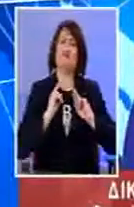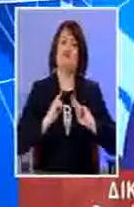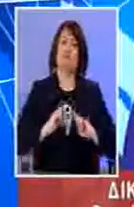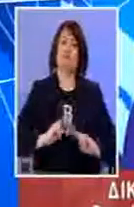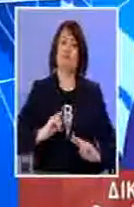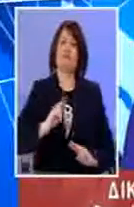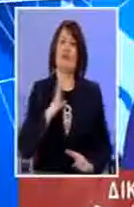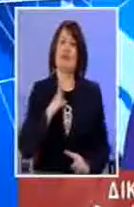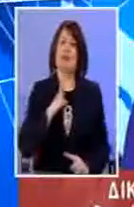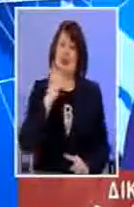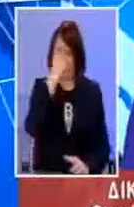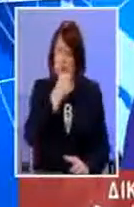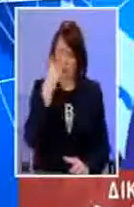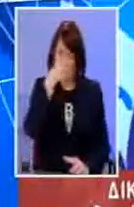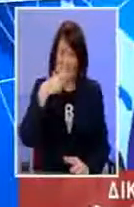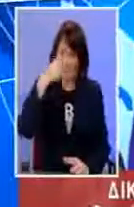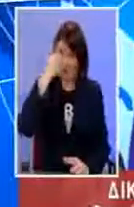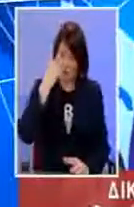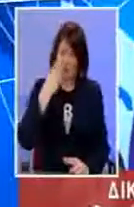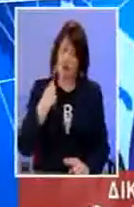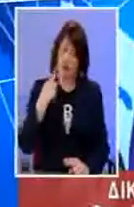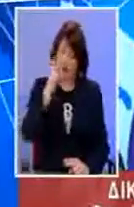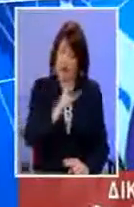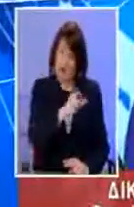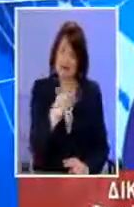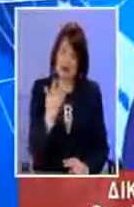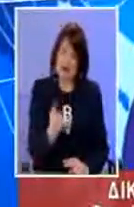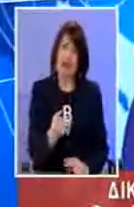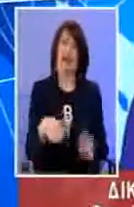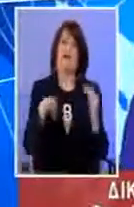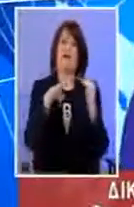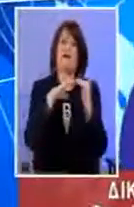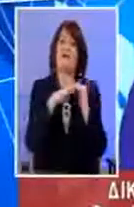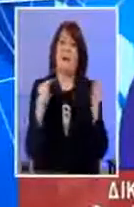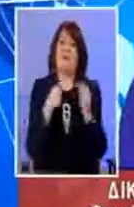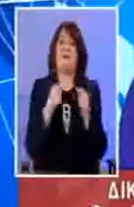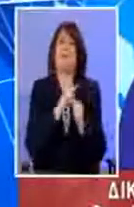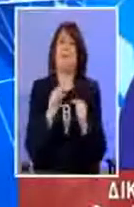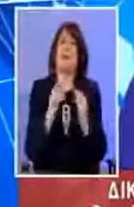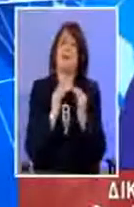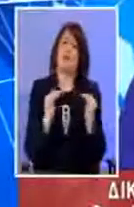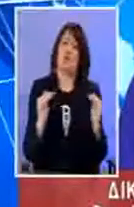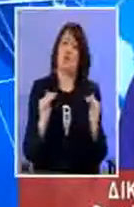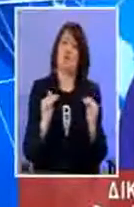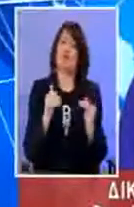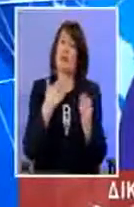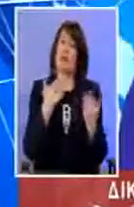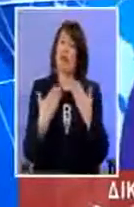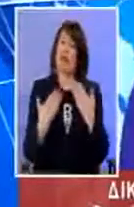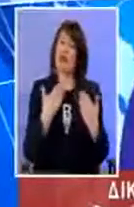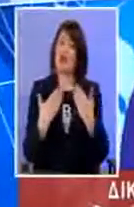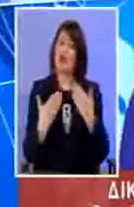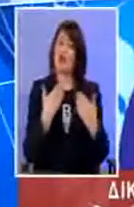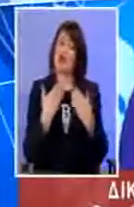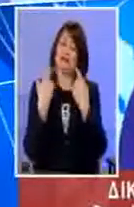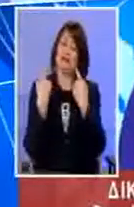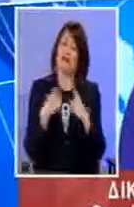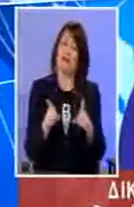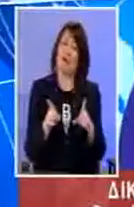και ανθρωπίνων δικαιωμάτων, της εξομάλυνσης των συγκρούσεων, της ανεκτικότητας του